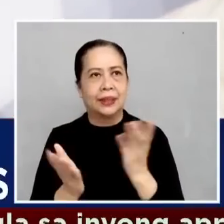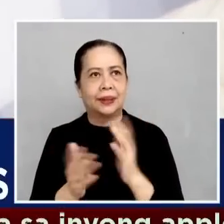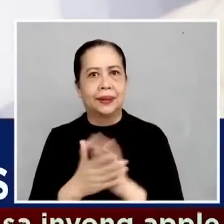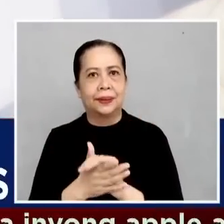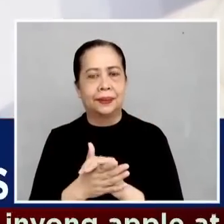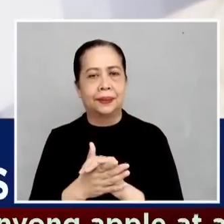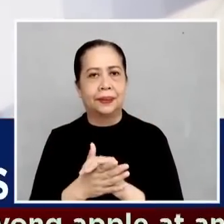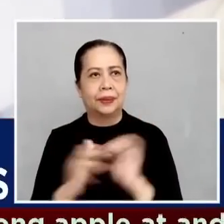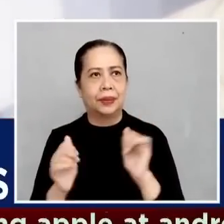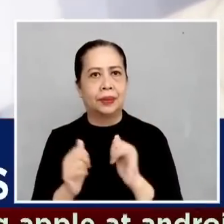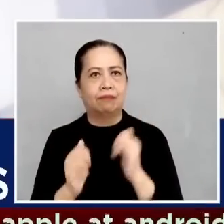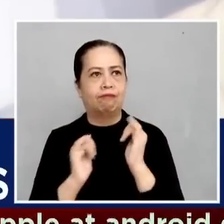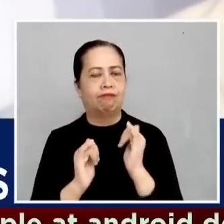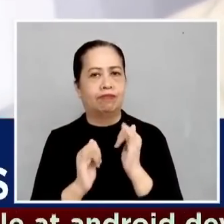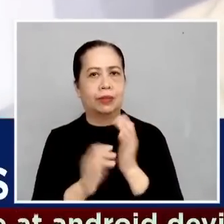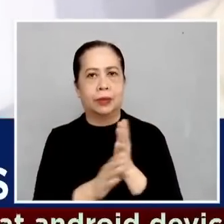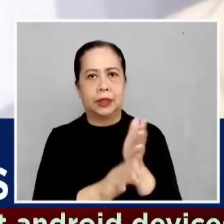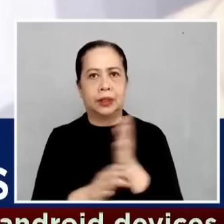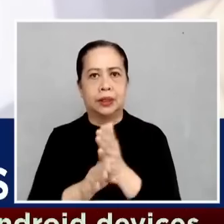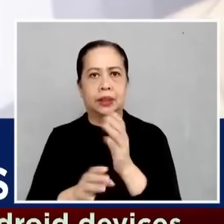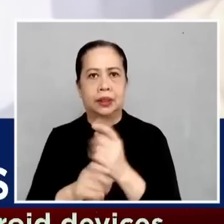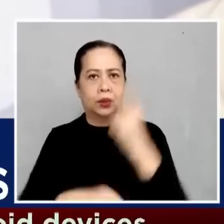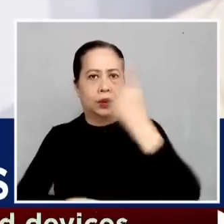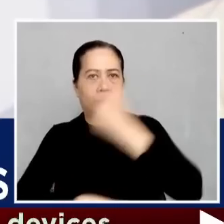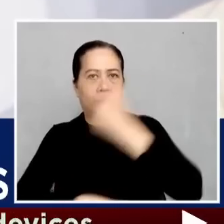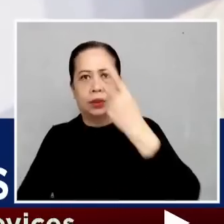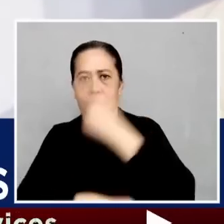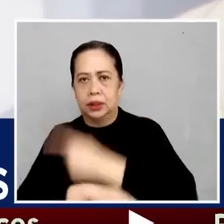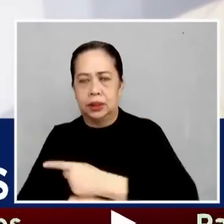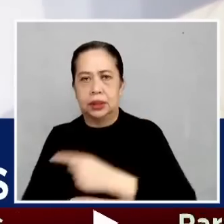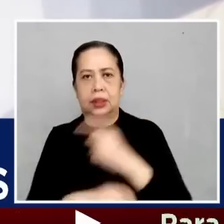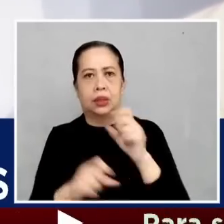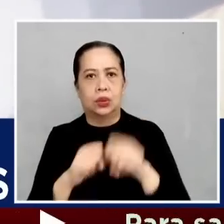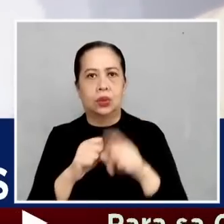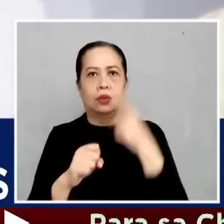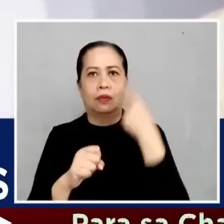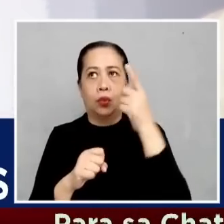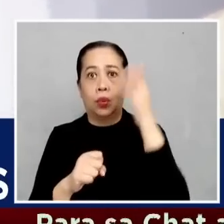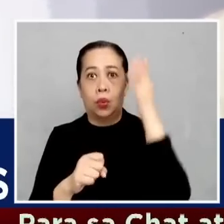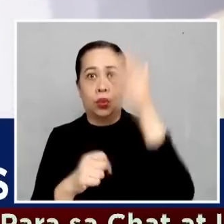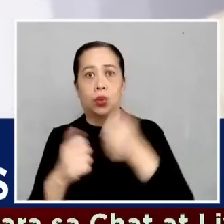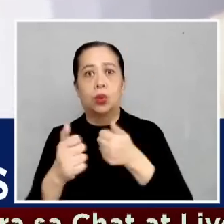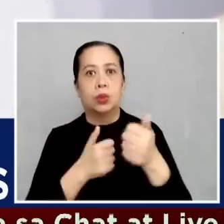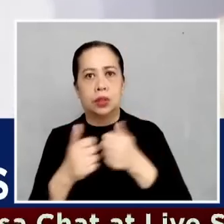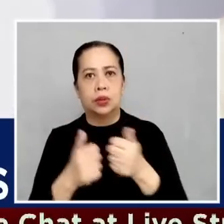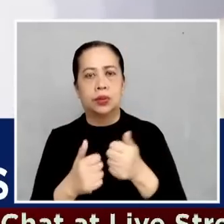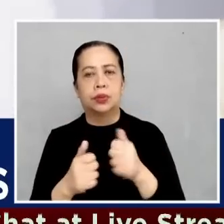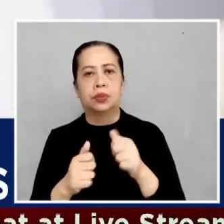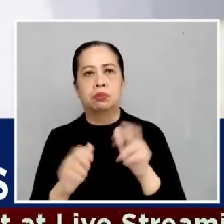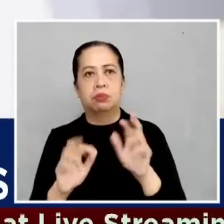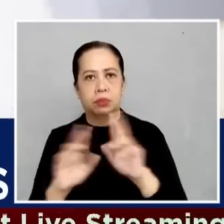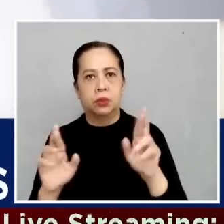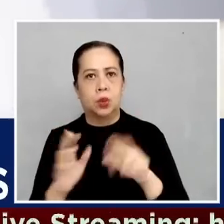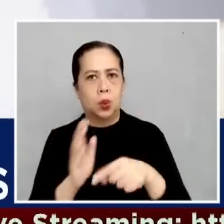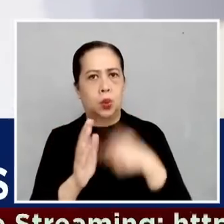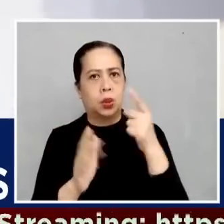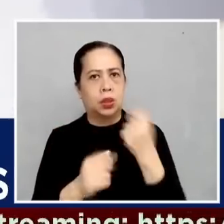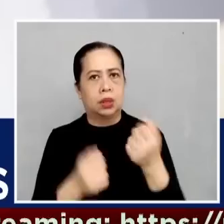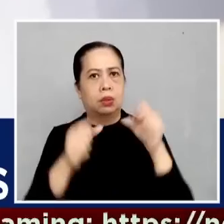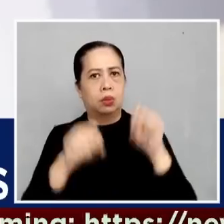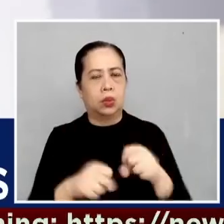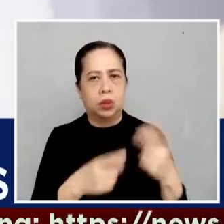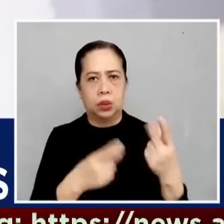isang routine lang po kada araw. Para na rin po sa competition namin na isang beses lang po pwedeng